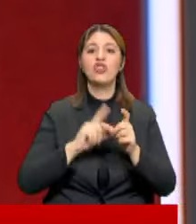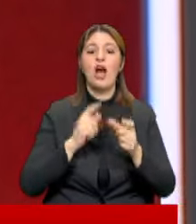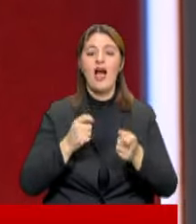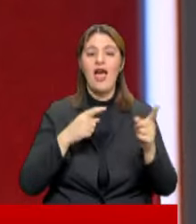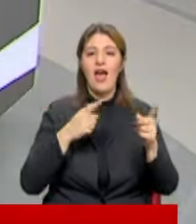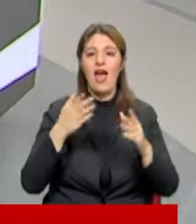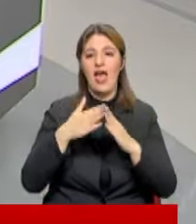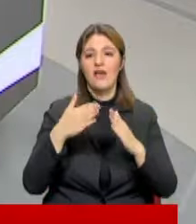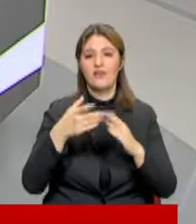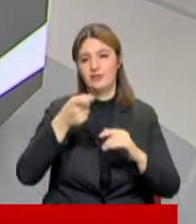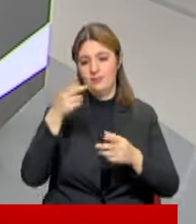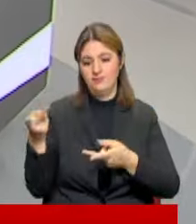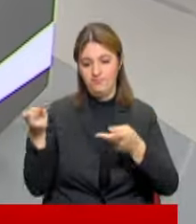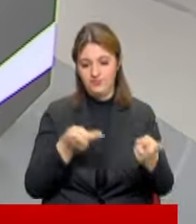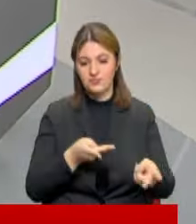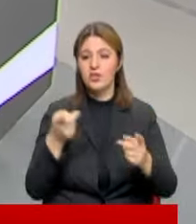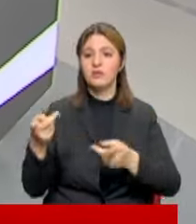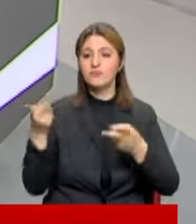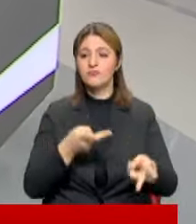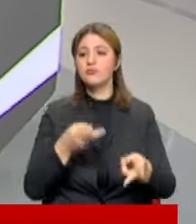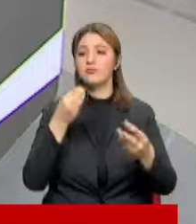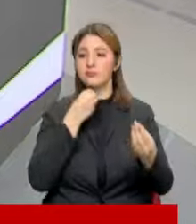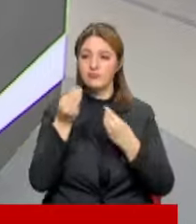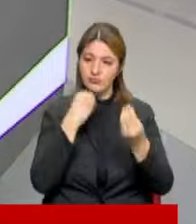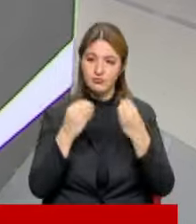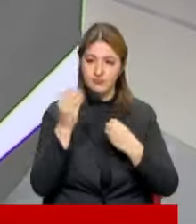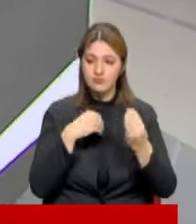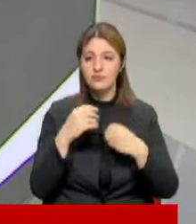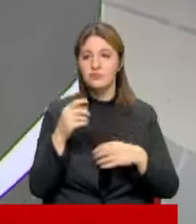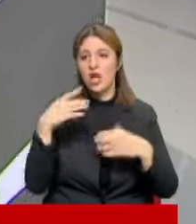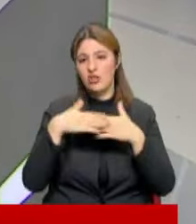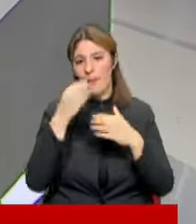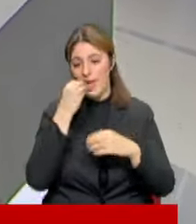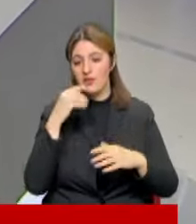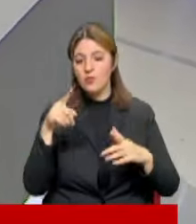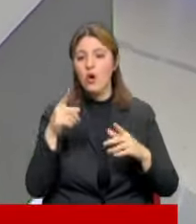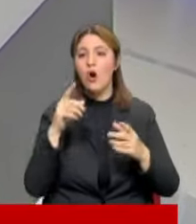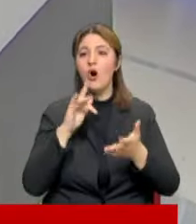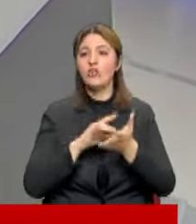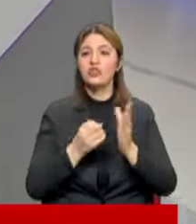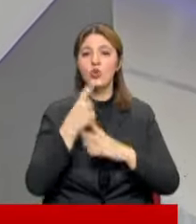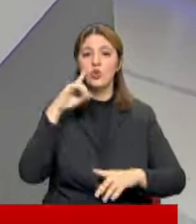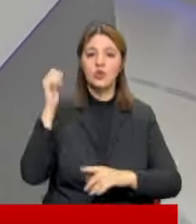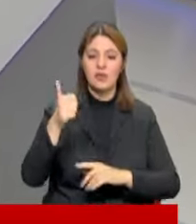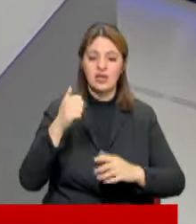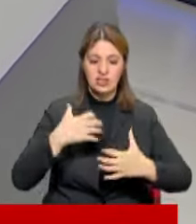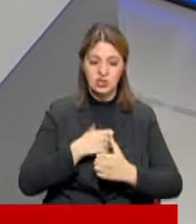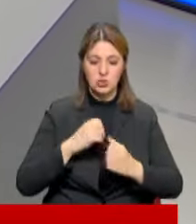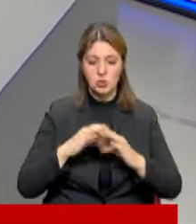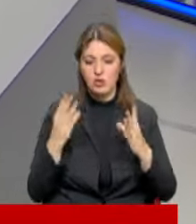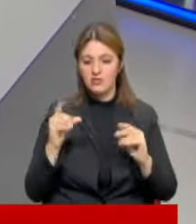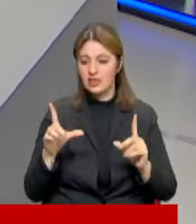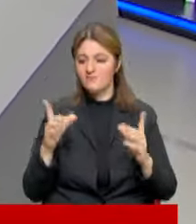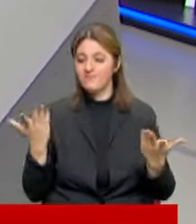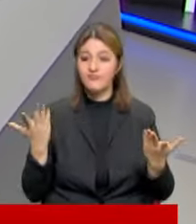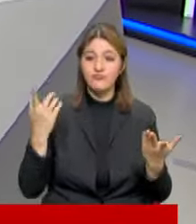köşküne davet eder Çankaya köşkünde yemekte Eee bu ortaya çıkan hükümet krizinin çözülmesi konuları görüşülür ama